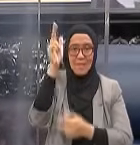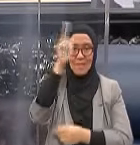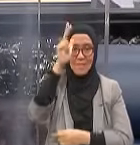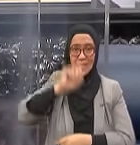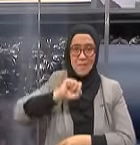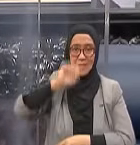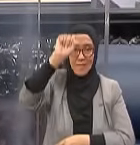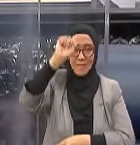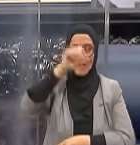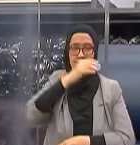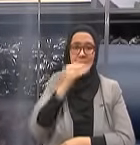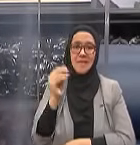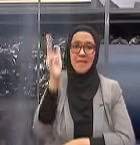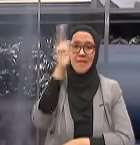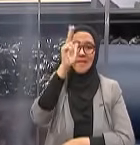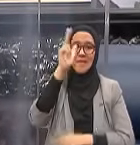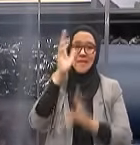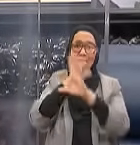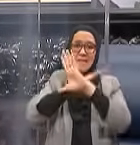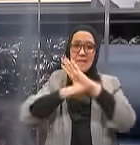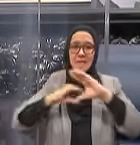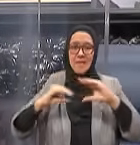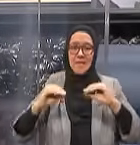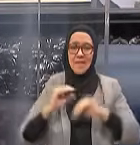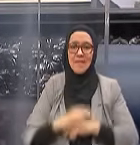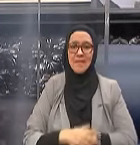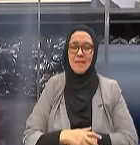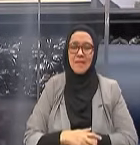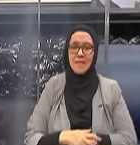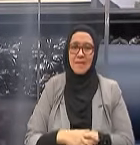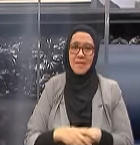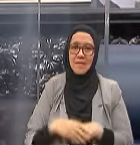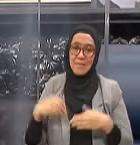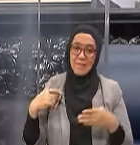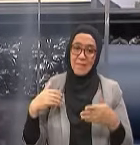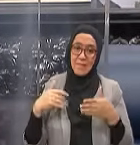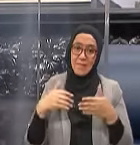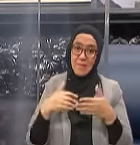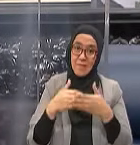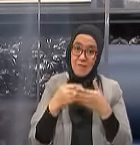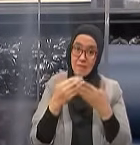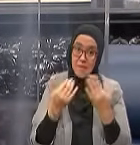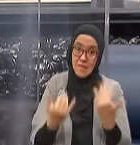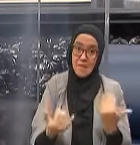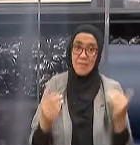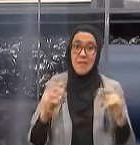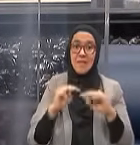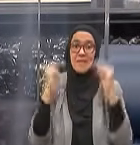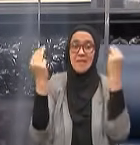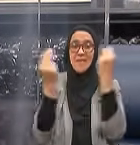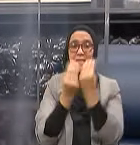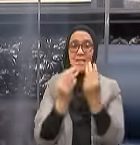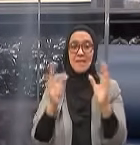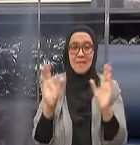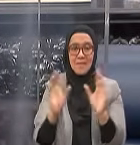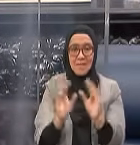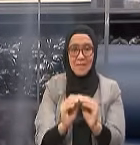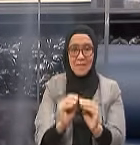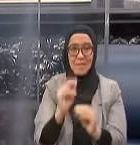kerjaan lebih road sehingga kini Haji setelah pengusaha dua kali yaitu pada dua